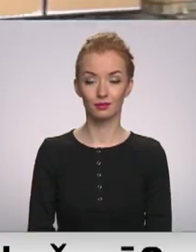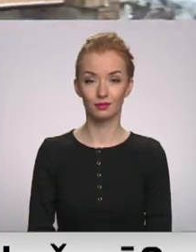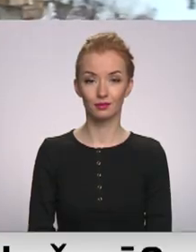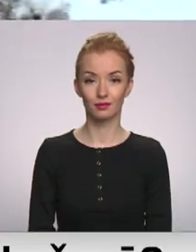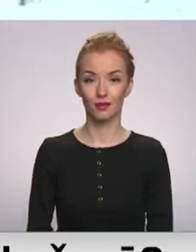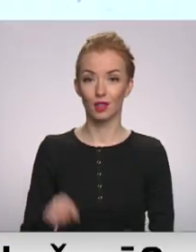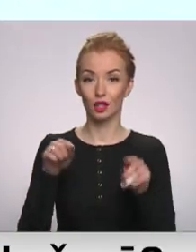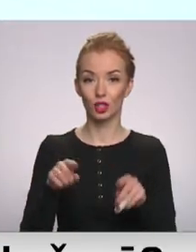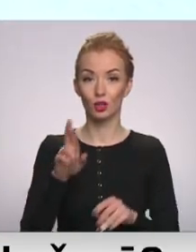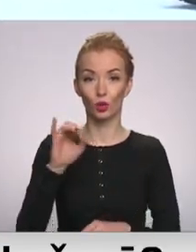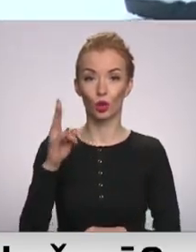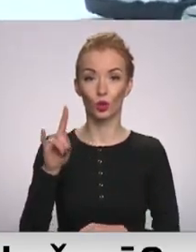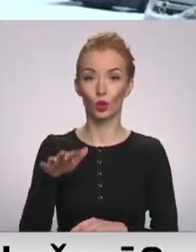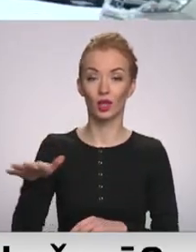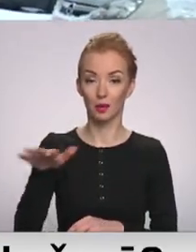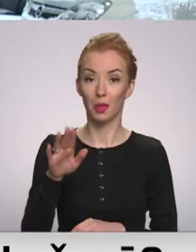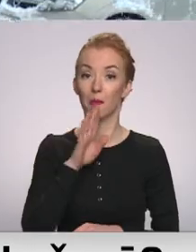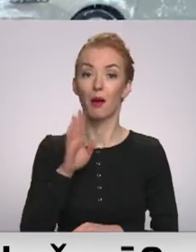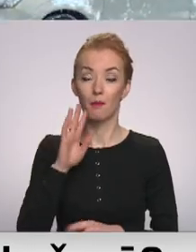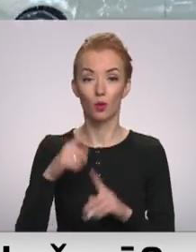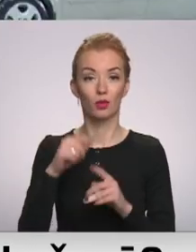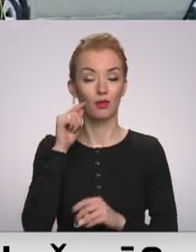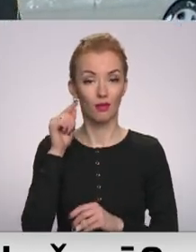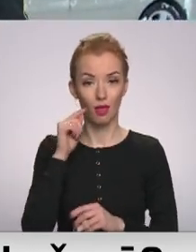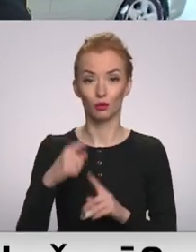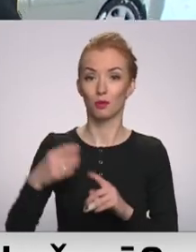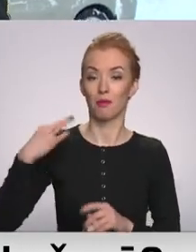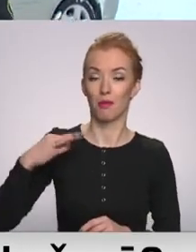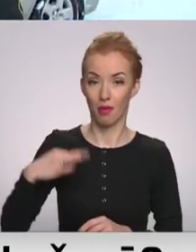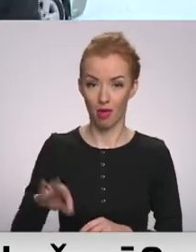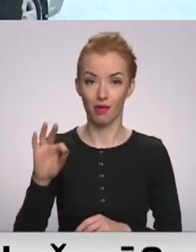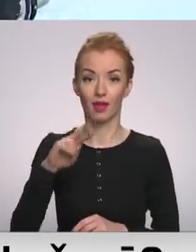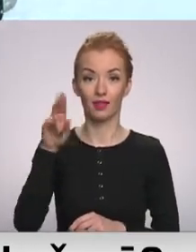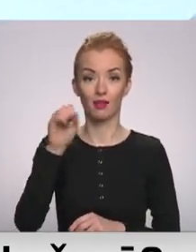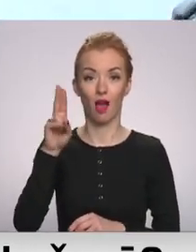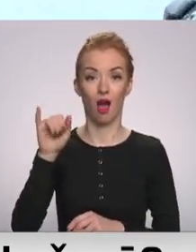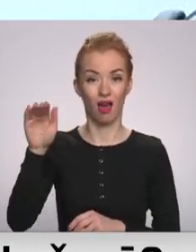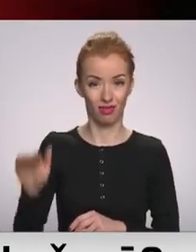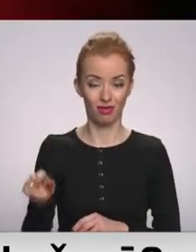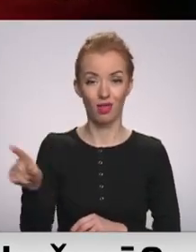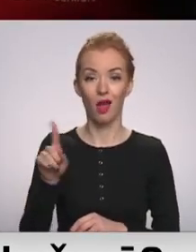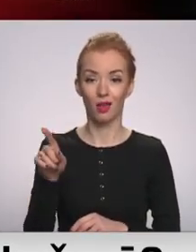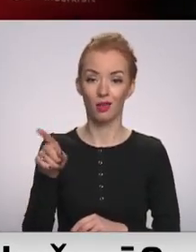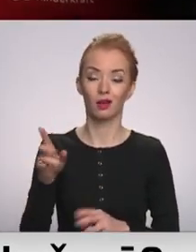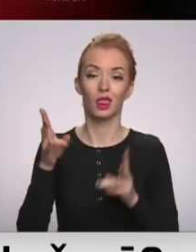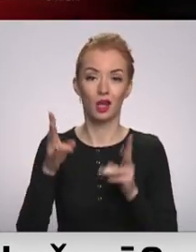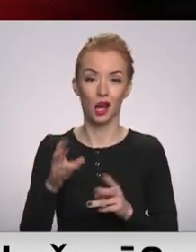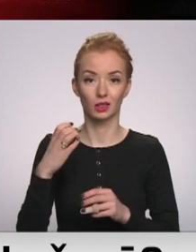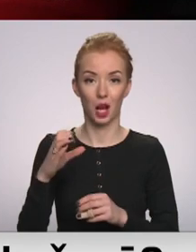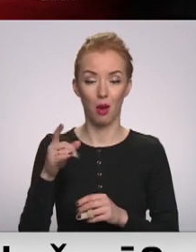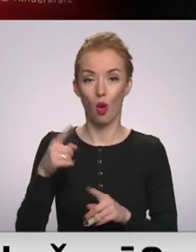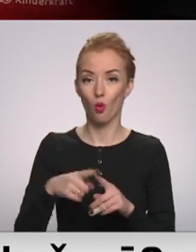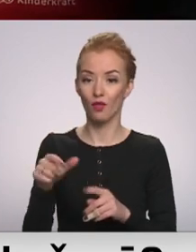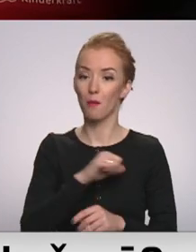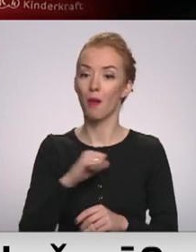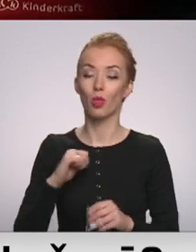Šī ir Rūjku ģimene – māma Oksana, tētis Aldis un meita Diāna. Diānai ir bērnu cerebrālā trieka, un viņa pati